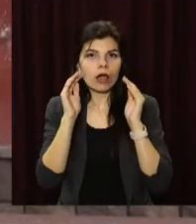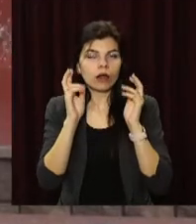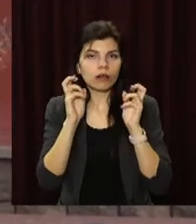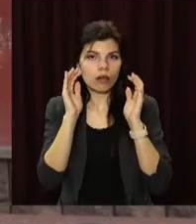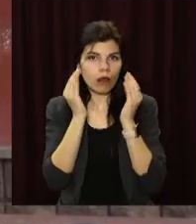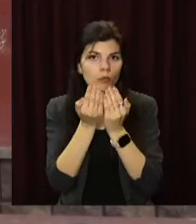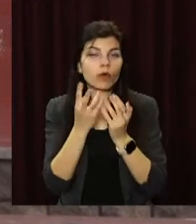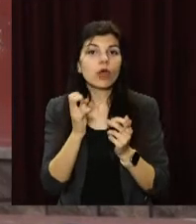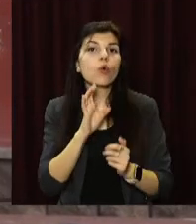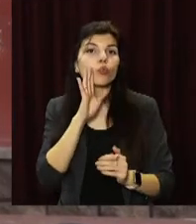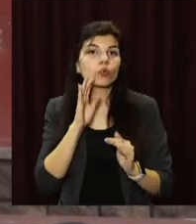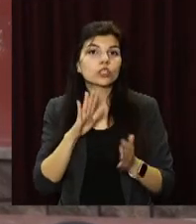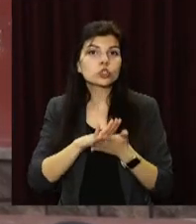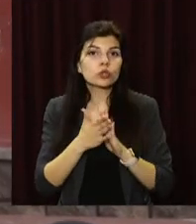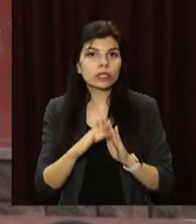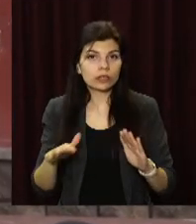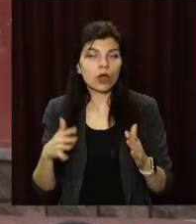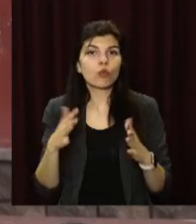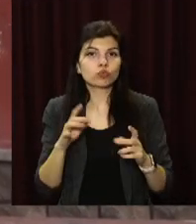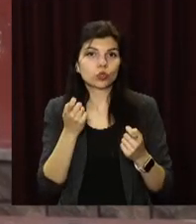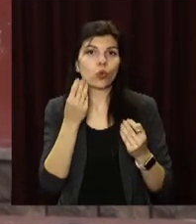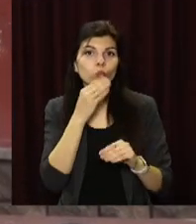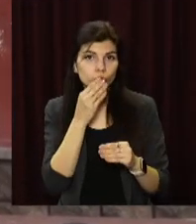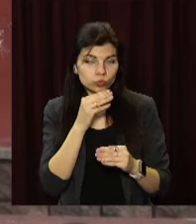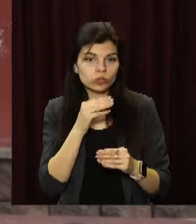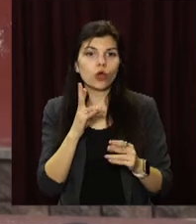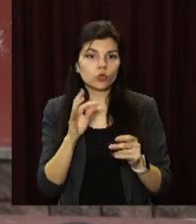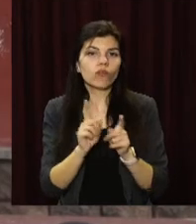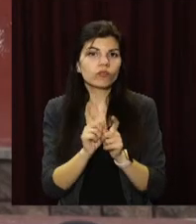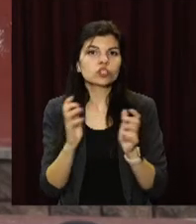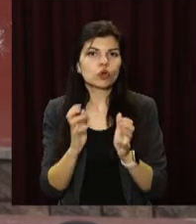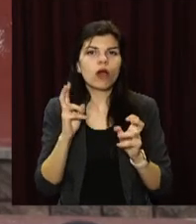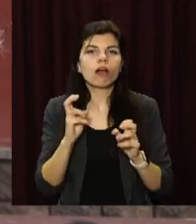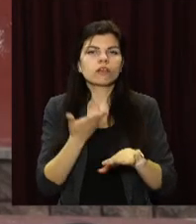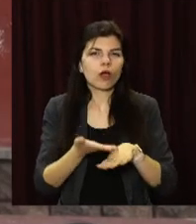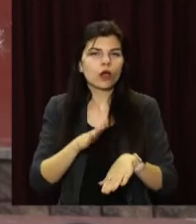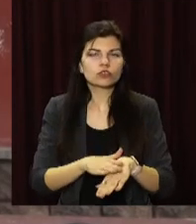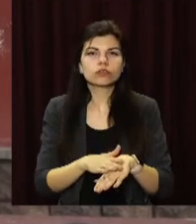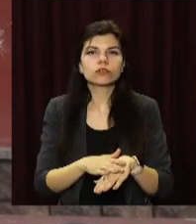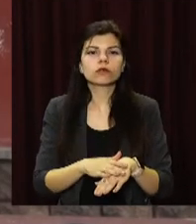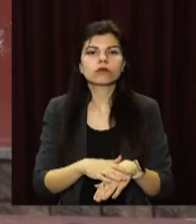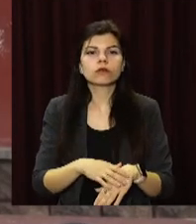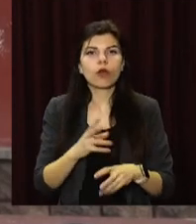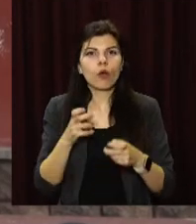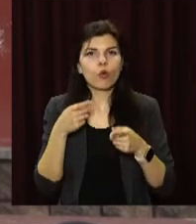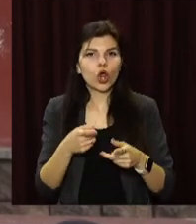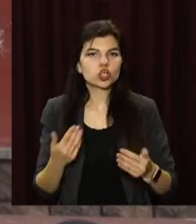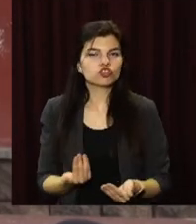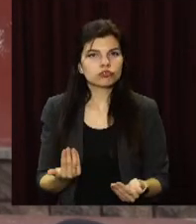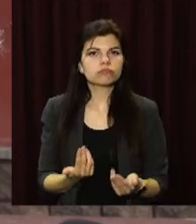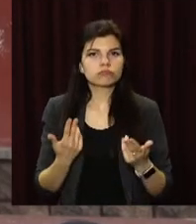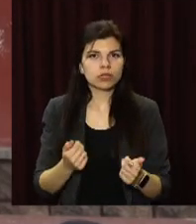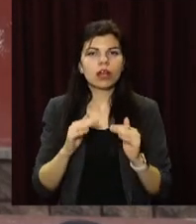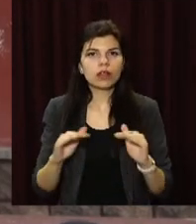На утро состояние детей стабилизировано, но оно сохраняется крайне тяжелым, угрожаемое по жизни.